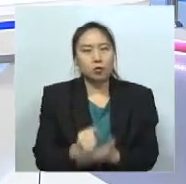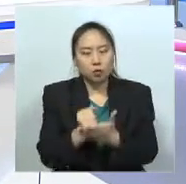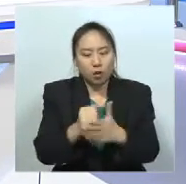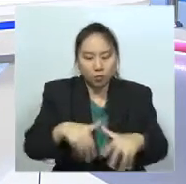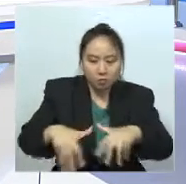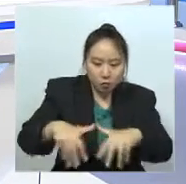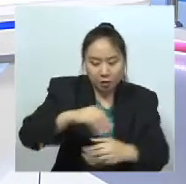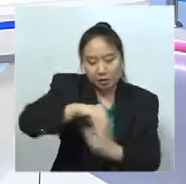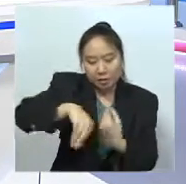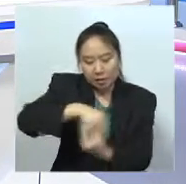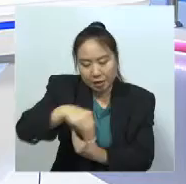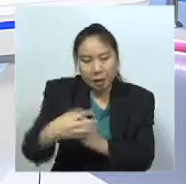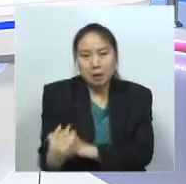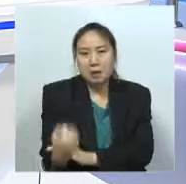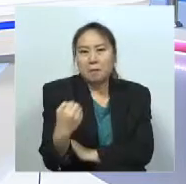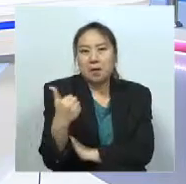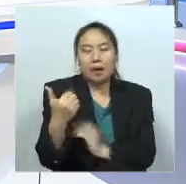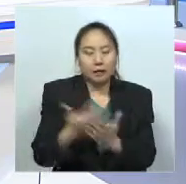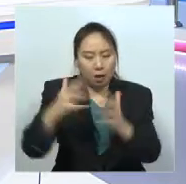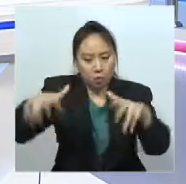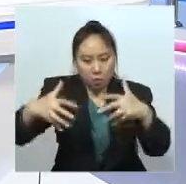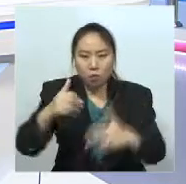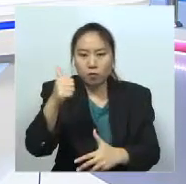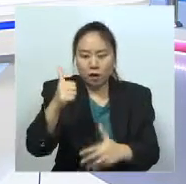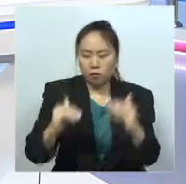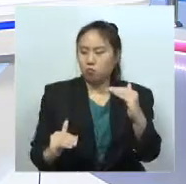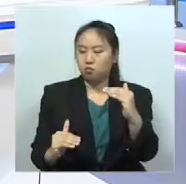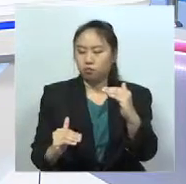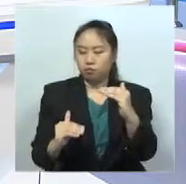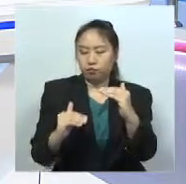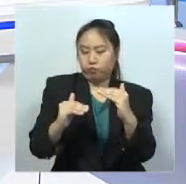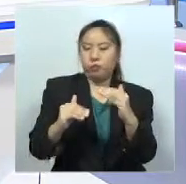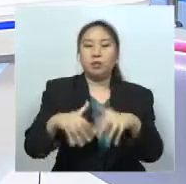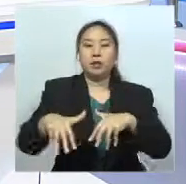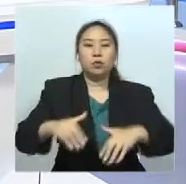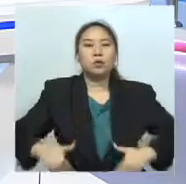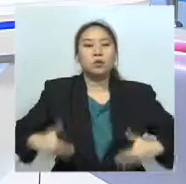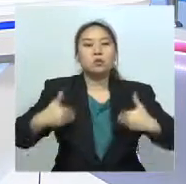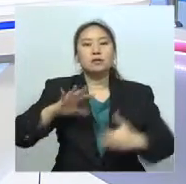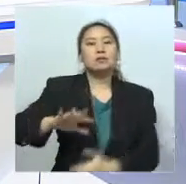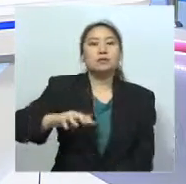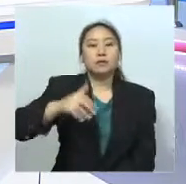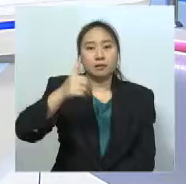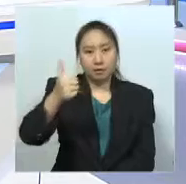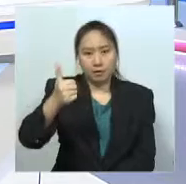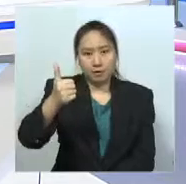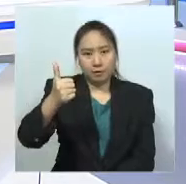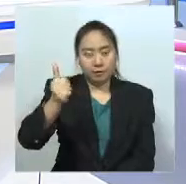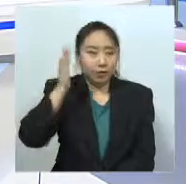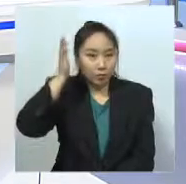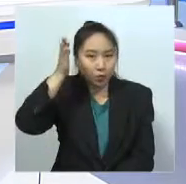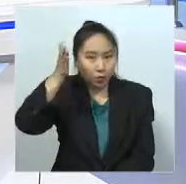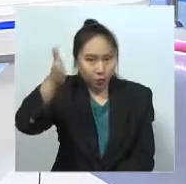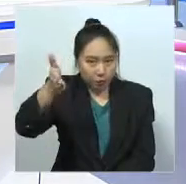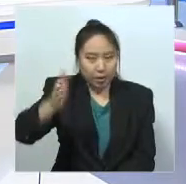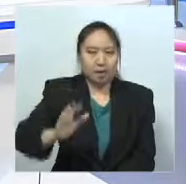างความเข้มแข็งให้กับเศรษฐกิจฐานรากเพิ่มรายได้ลดความเหลื่อมล้ำทำให้ประชาชนเนี่ยมีคุณภาพชีวิตที่ดีขึ้นแล้วก็จะเดินหน้า